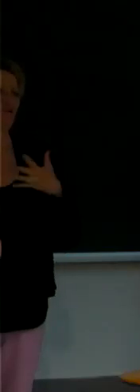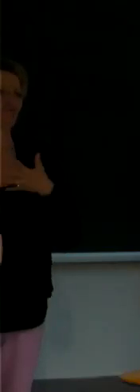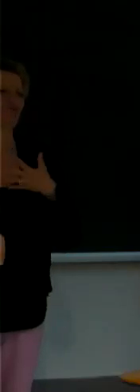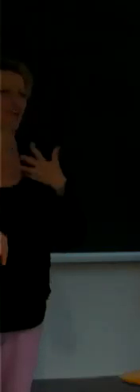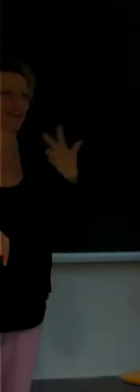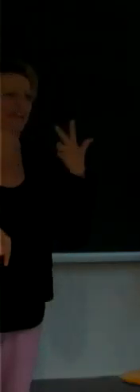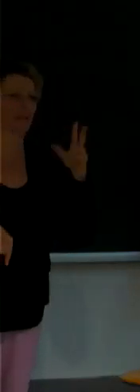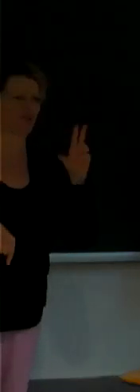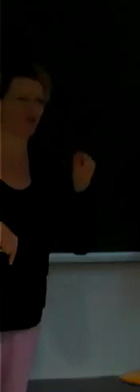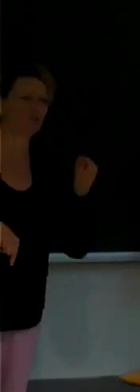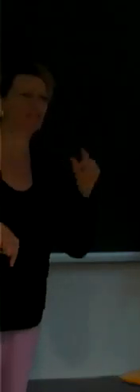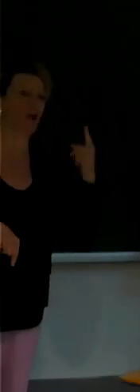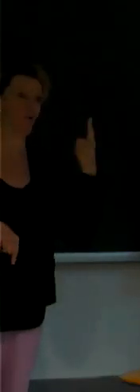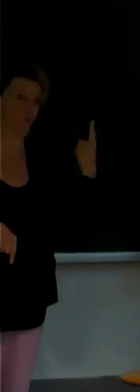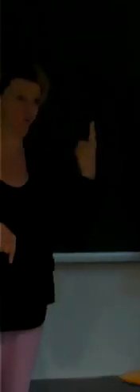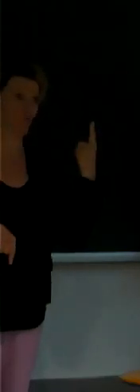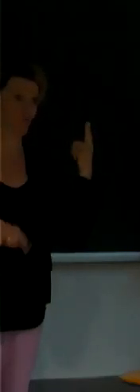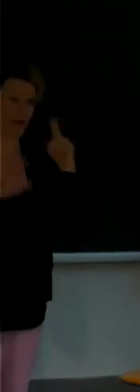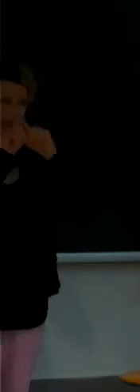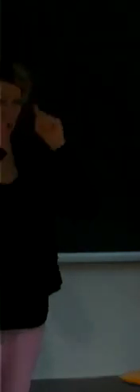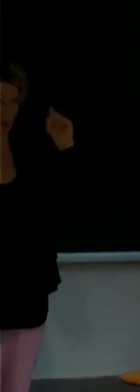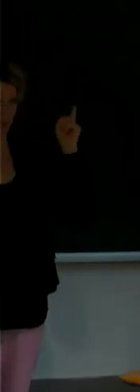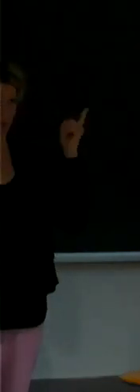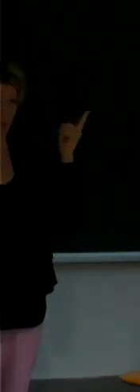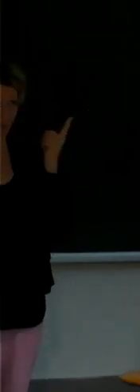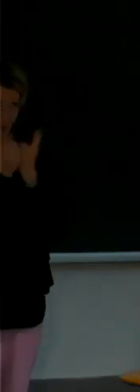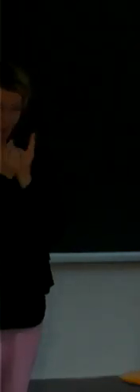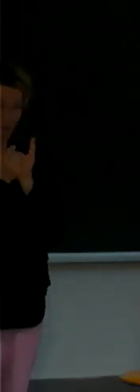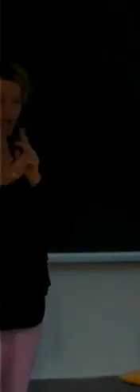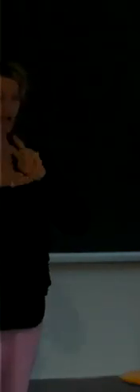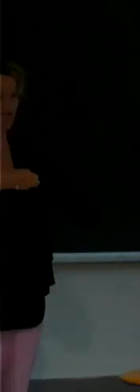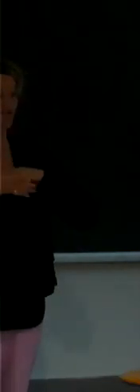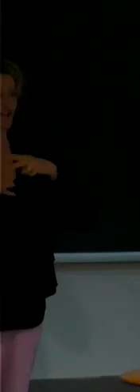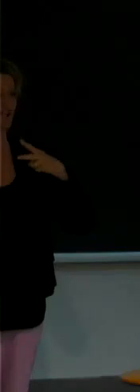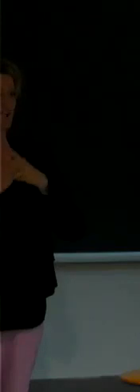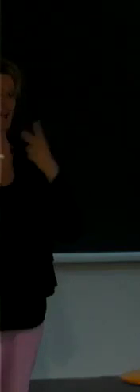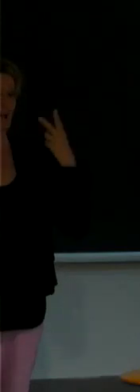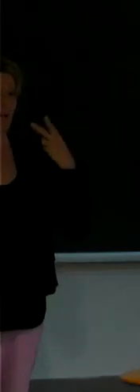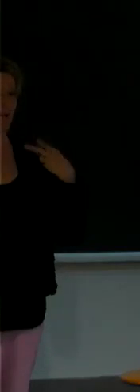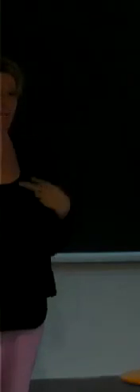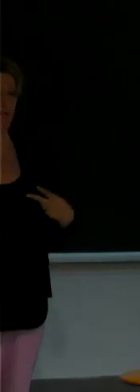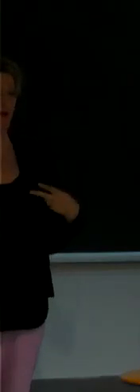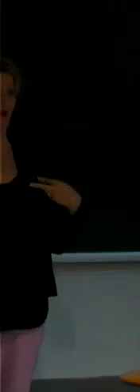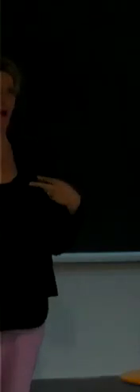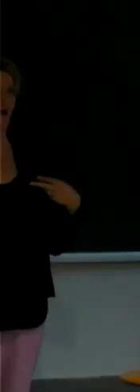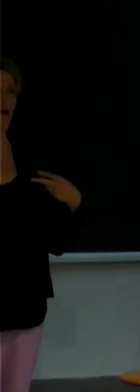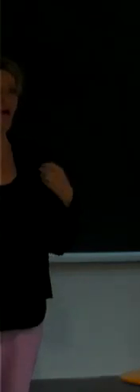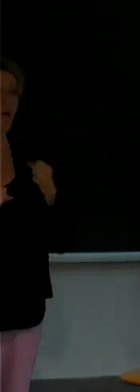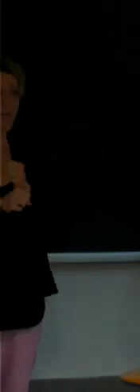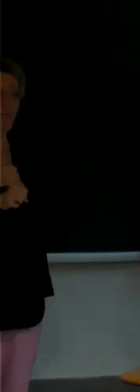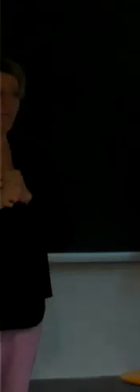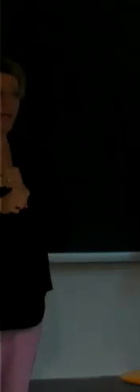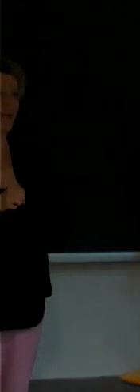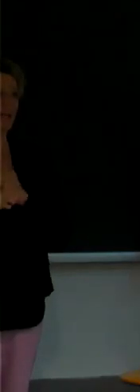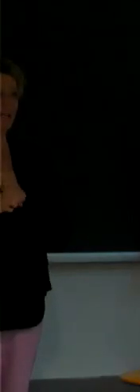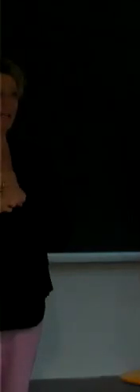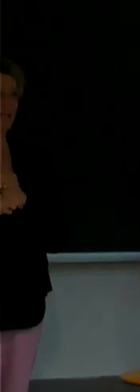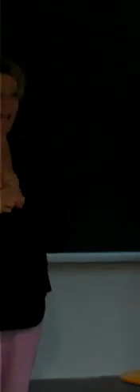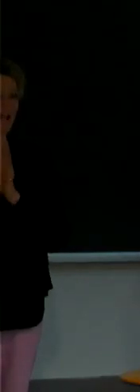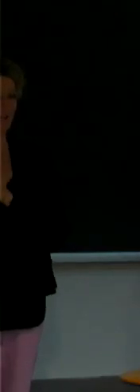in Ateneo, e cioè la laurea interclasse in ingegneria biomedica. Si chiama interclasse perché? Si chiama interclasse